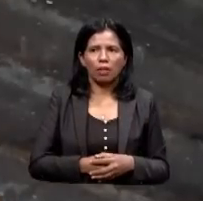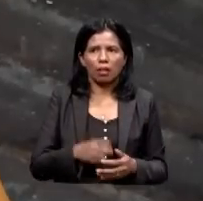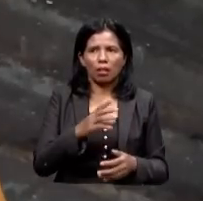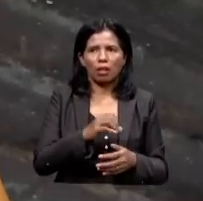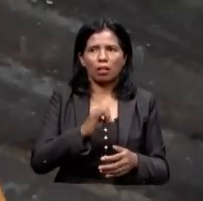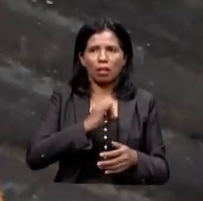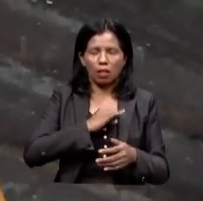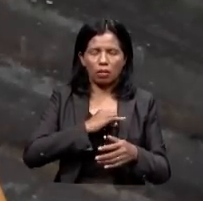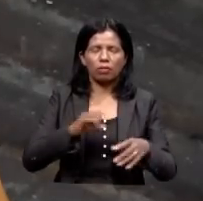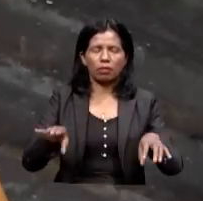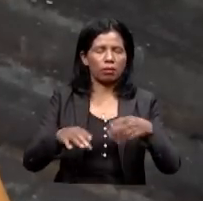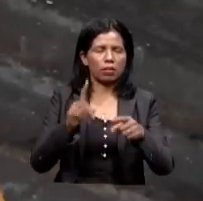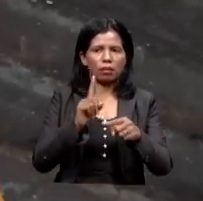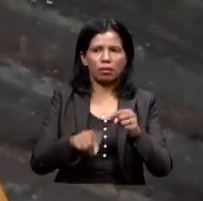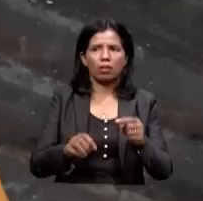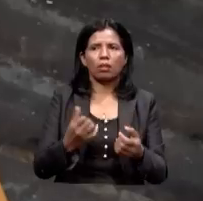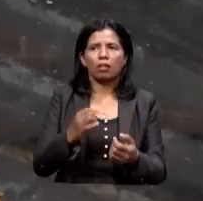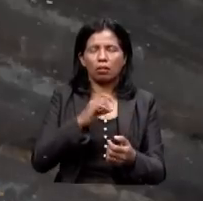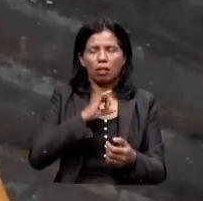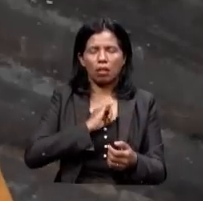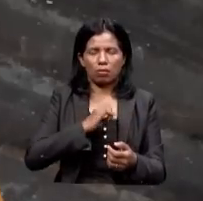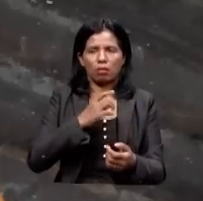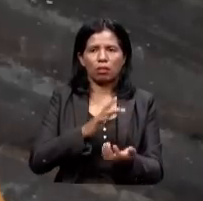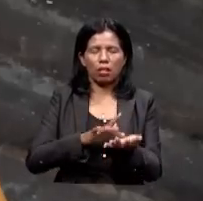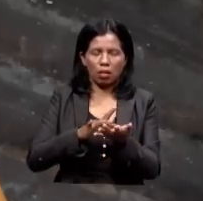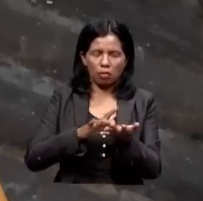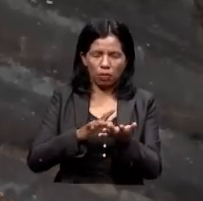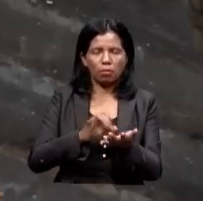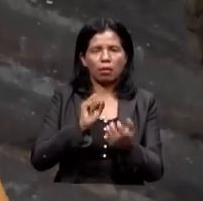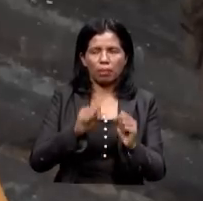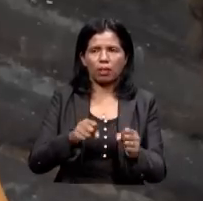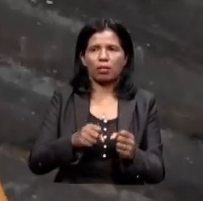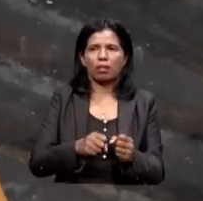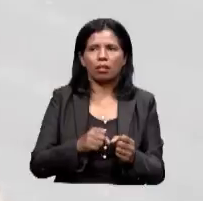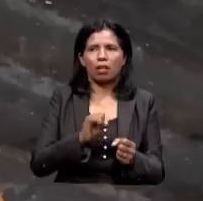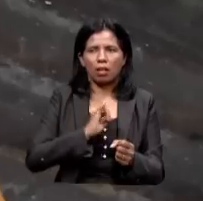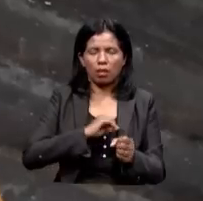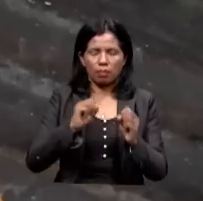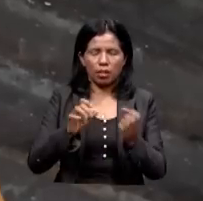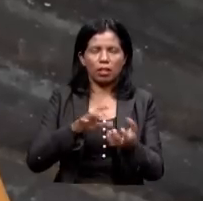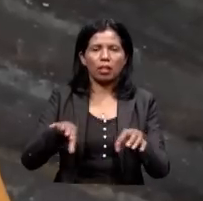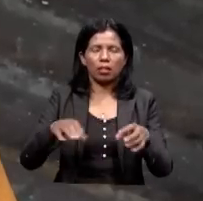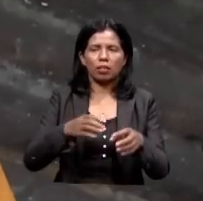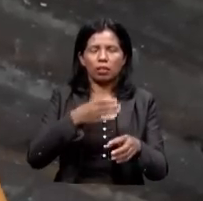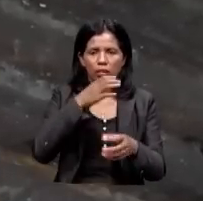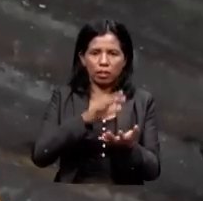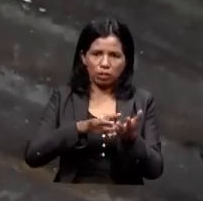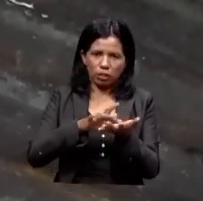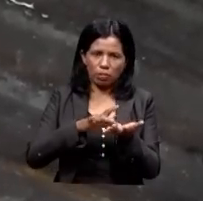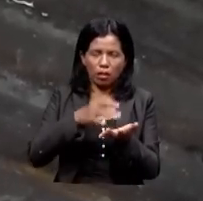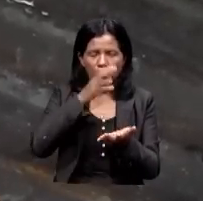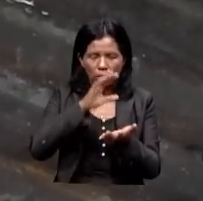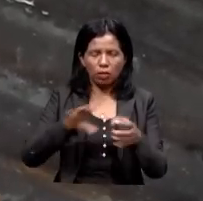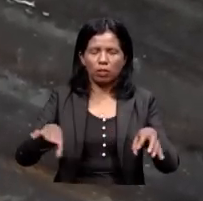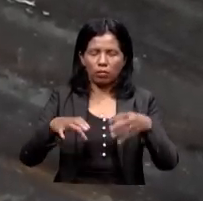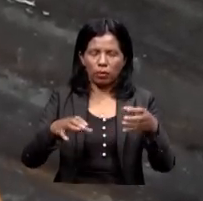bele servizio mas. So ai mur bele uhin hau turu ba. Ba masira. Sa iha bele servizio torang. Servizio uma sa sa servizio blok